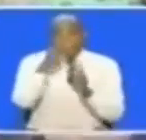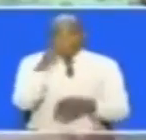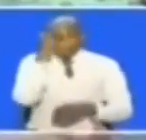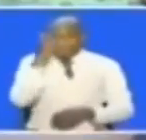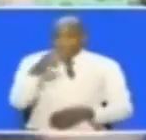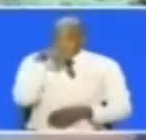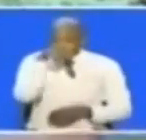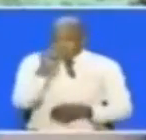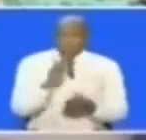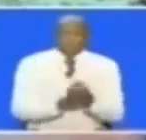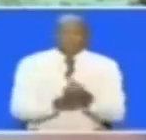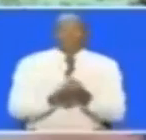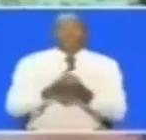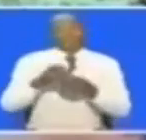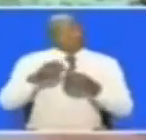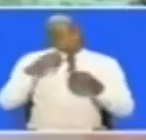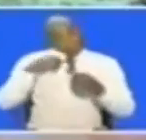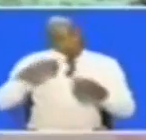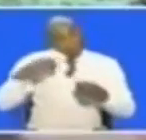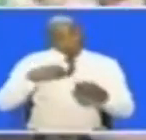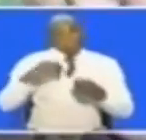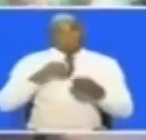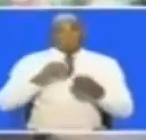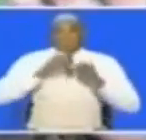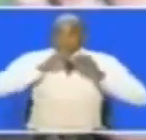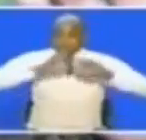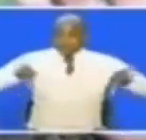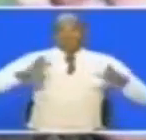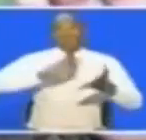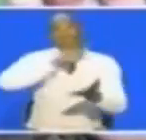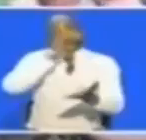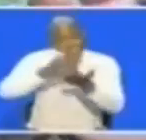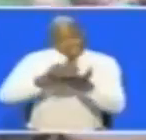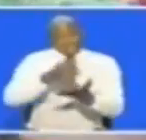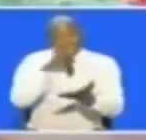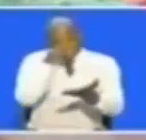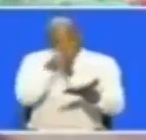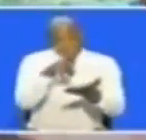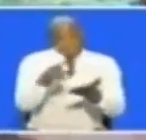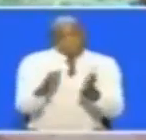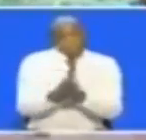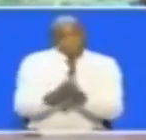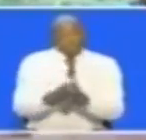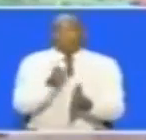governor why you haven't used the devolved funds that are meant for